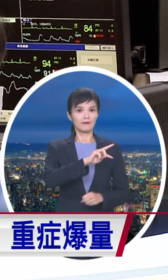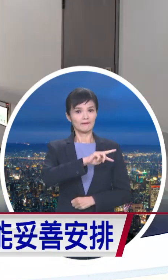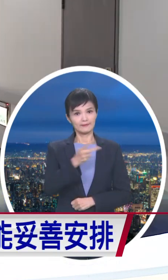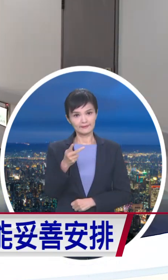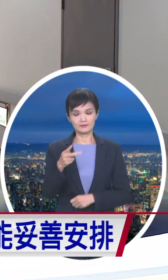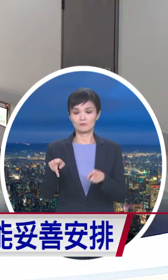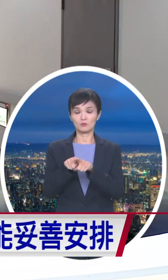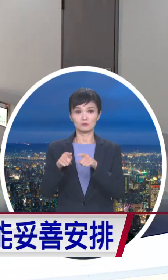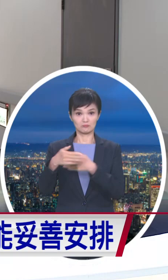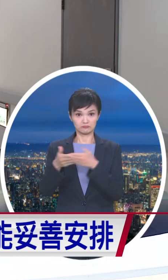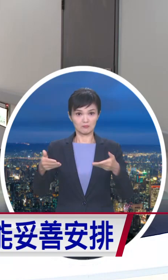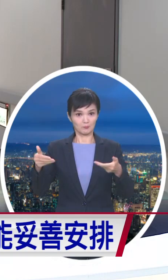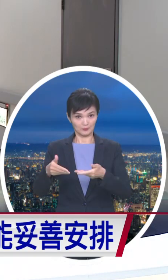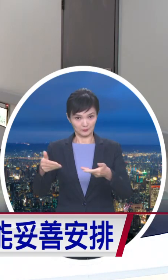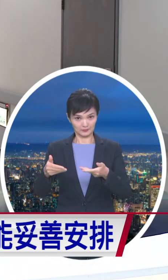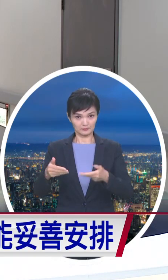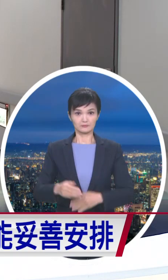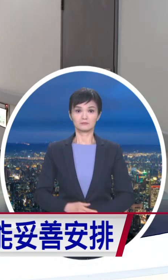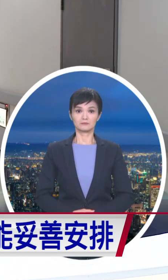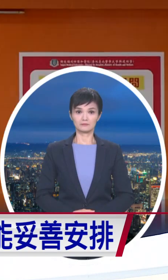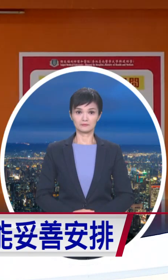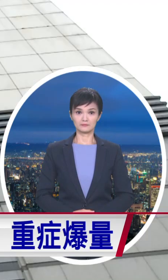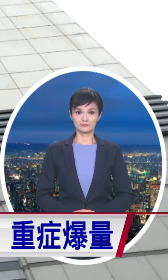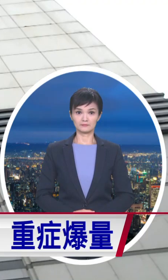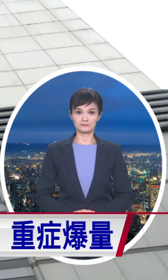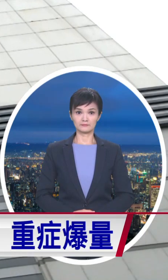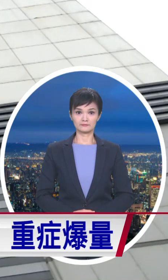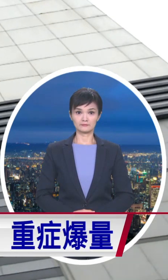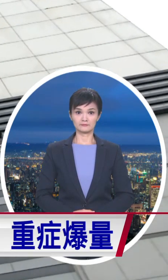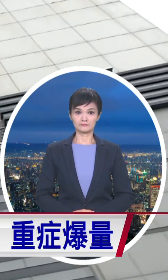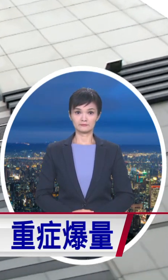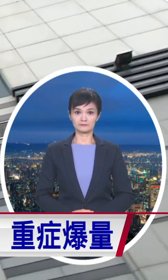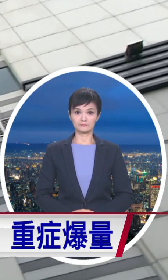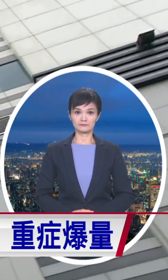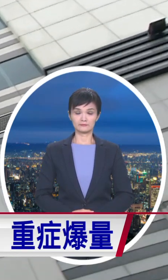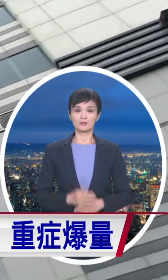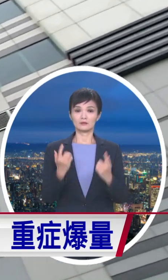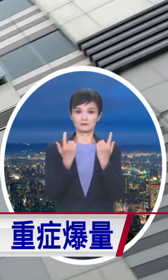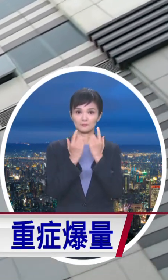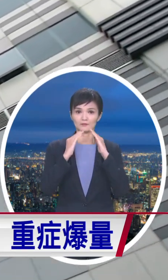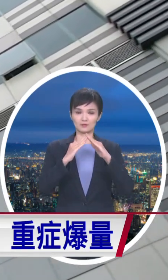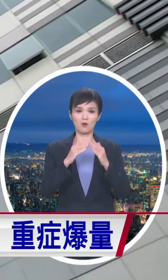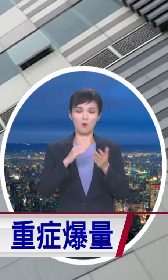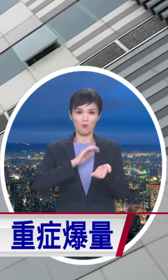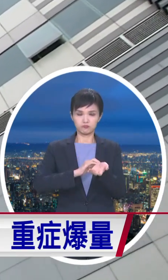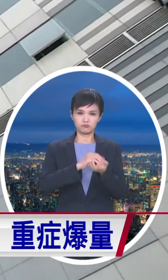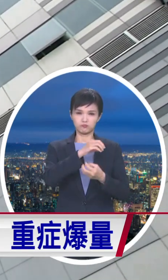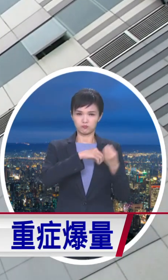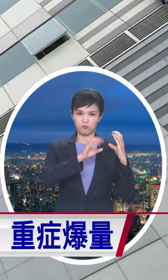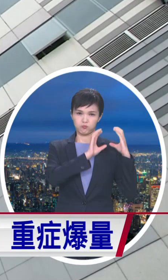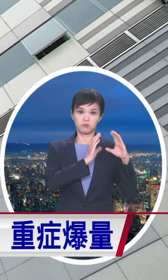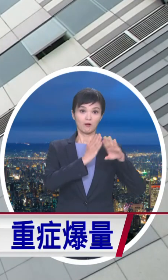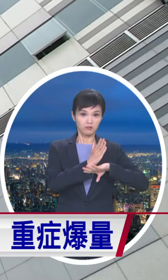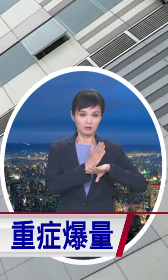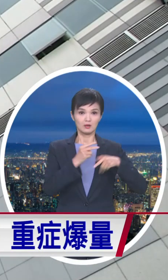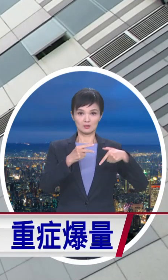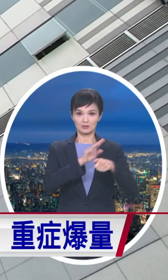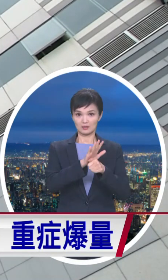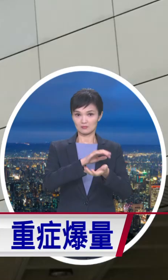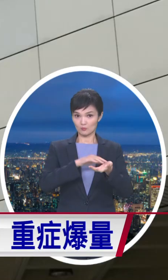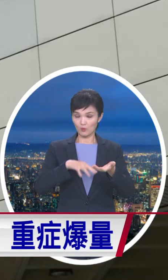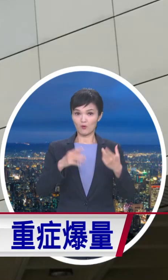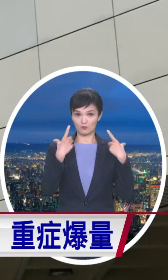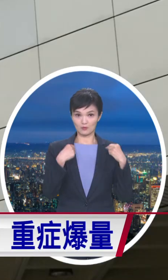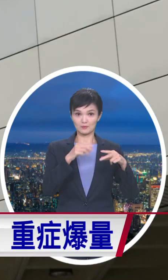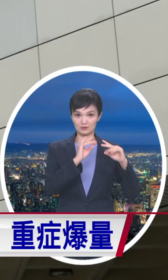以只能在普通的病房来治疗。 台北市医疗量能超载，联合医院仁爱院区收治总